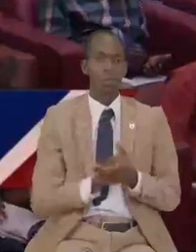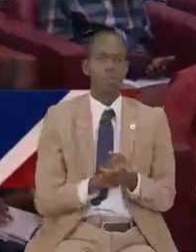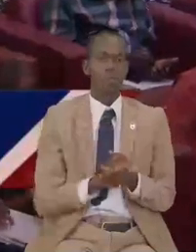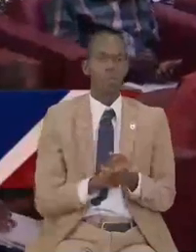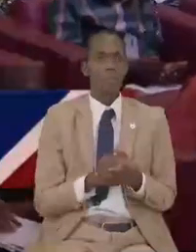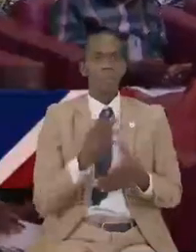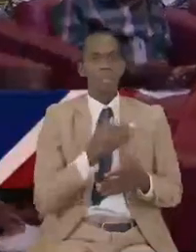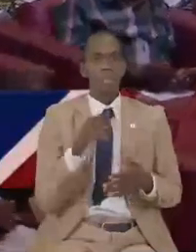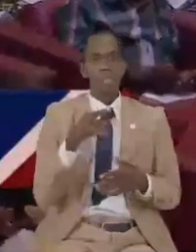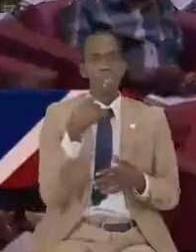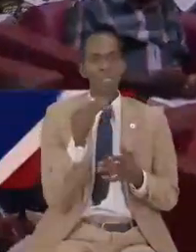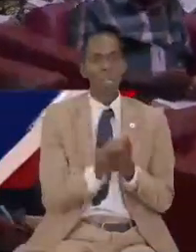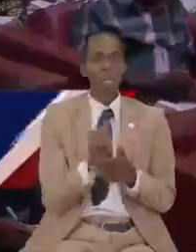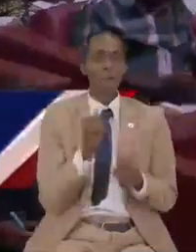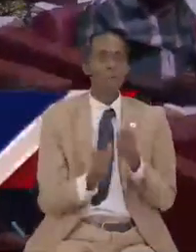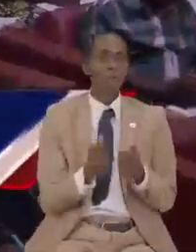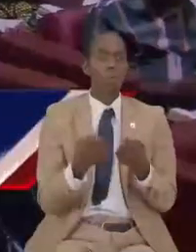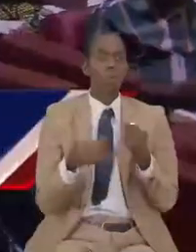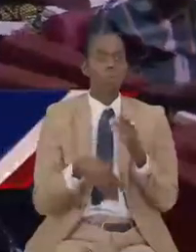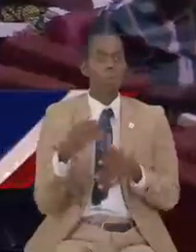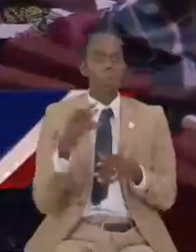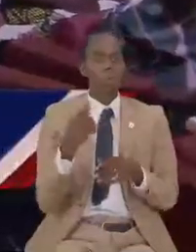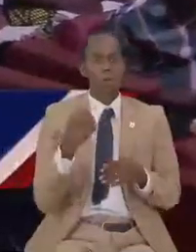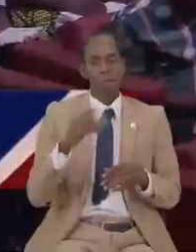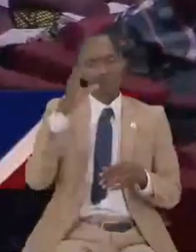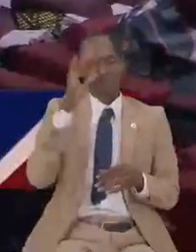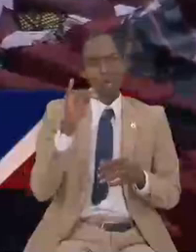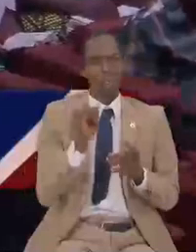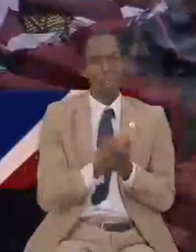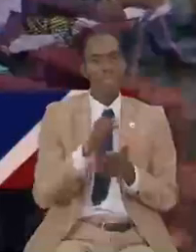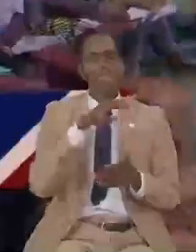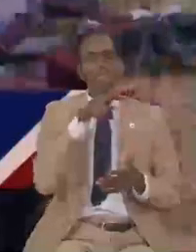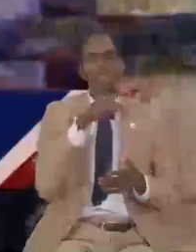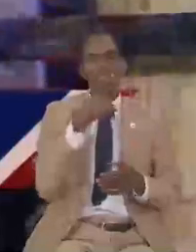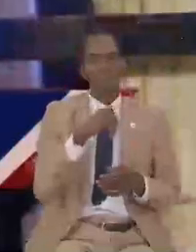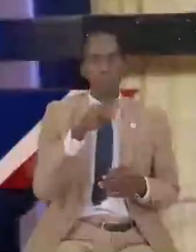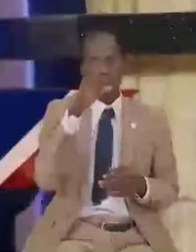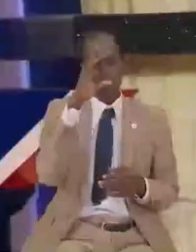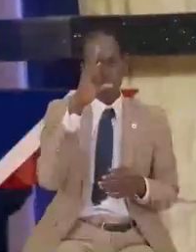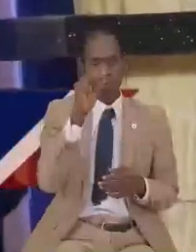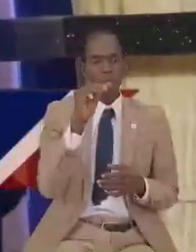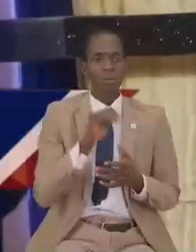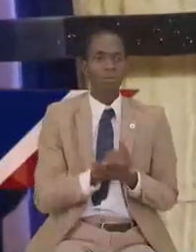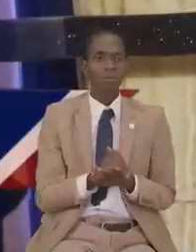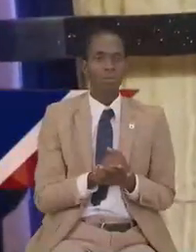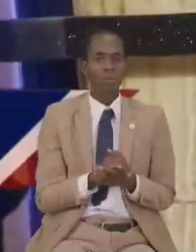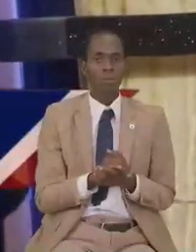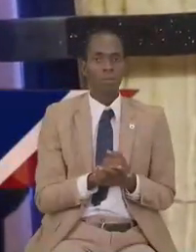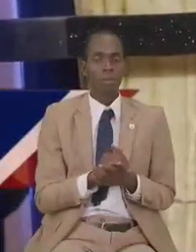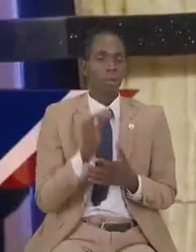20. Il dit encore, ce qui sort de l'homme, c'est ce qui suit l'homme. Pourquoi?